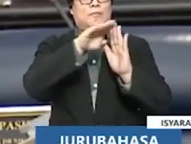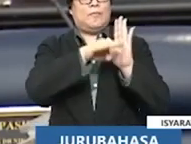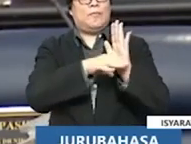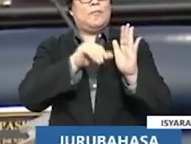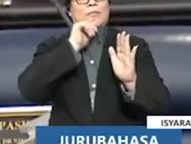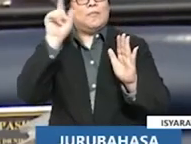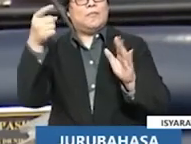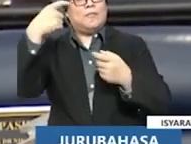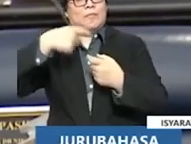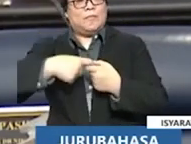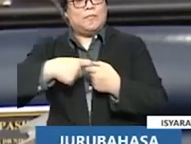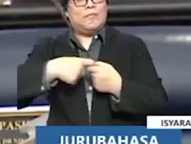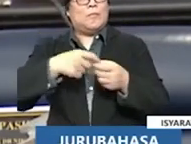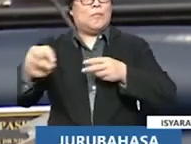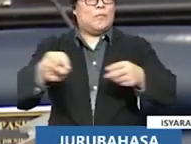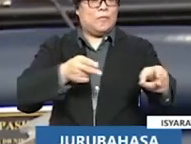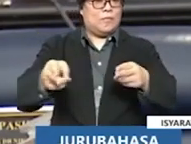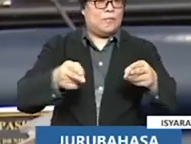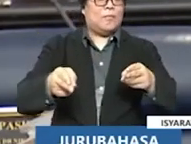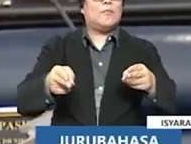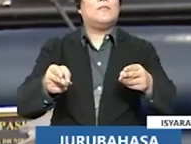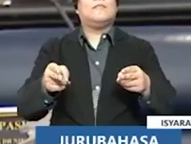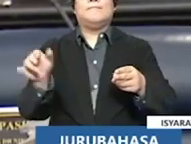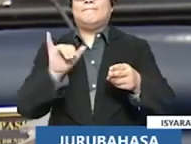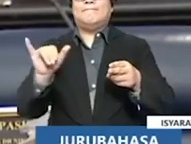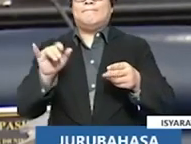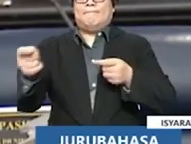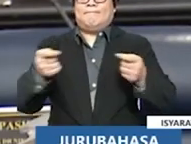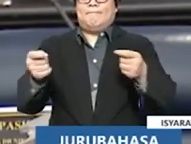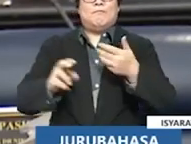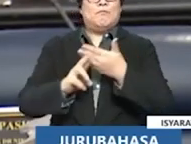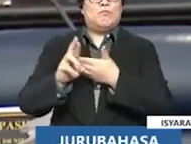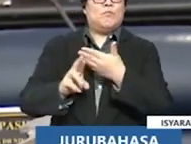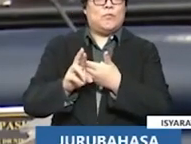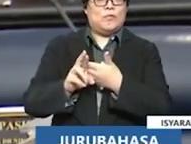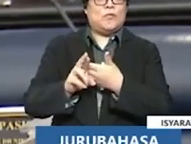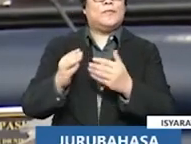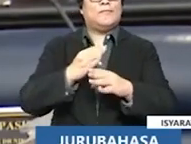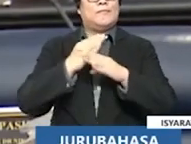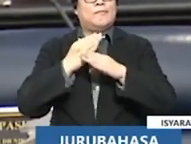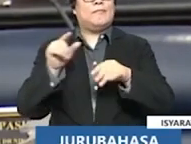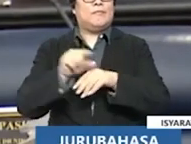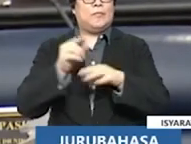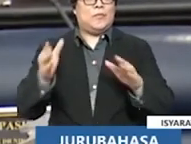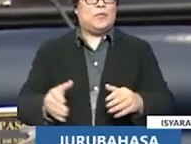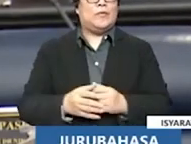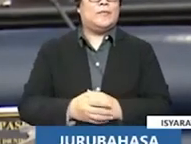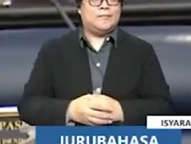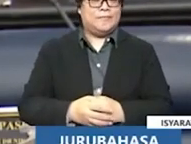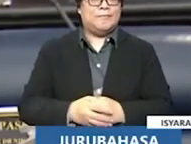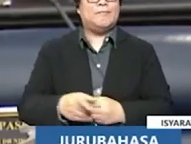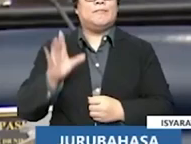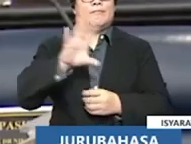berhubung berkaitan dengan pengurusan, malah juga dengan kawalan risiko dan perlindungan pengguna. Malah ia juga